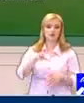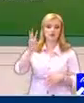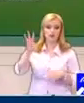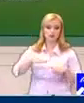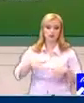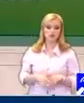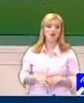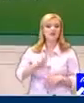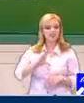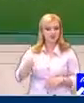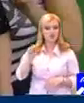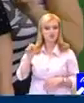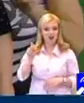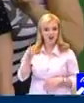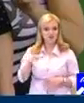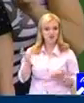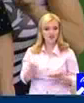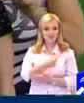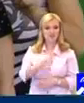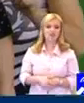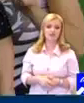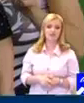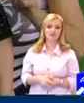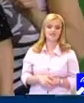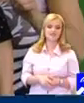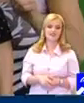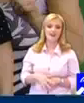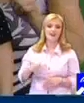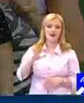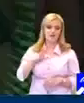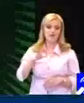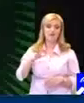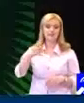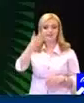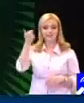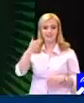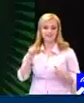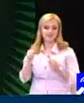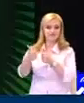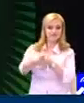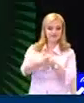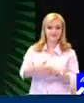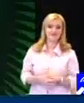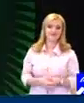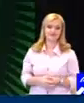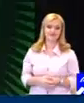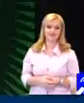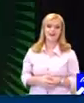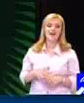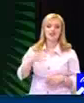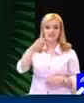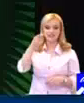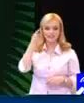fost să fie însă aur în niciuna dintre probe. La cuplu, Andreea Bogati și Dacian Barna au fost întrecuți de italieni, iar în proba de grup, România a fost învinsă de China